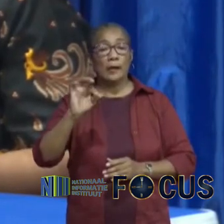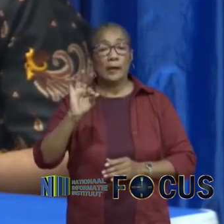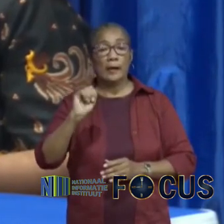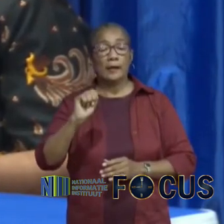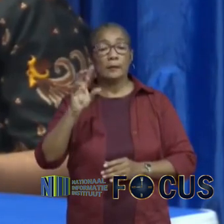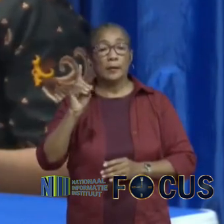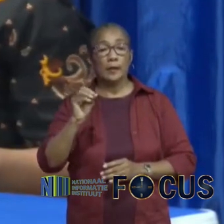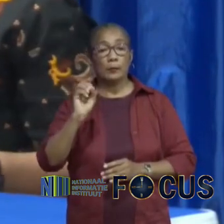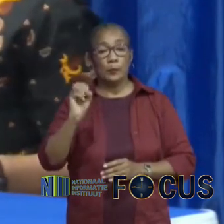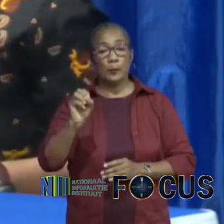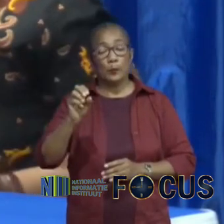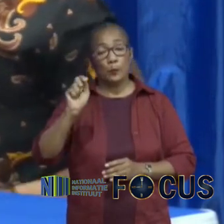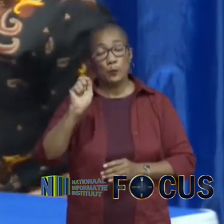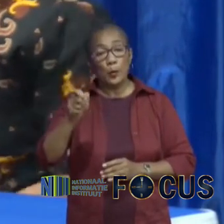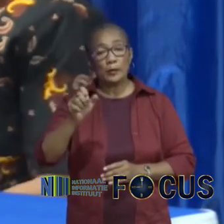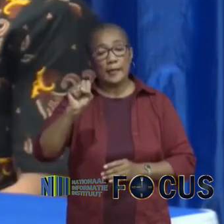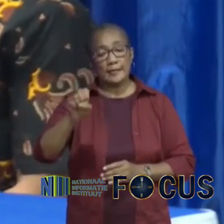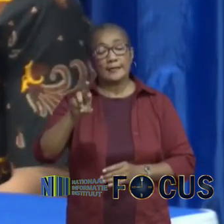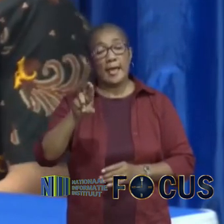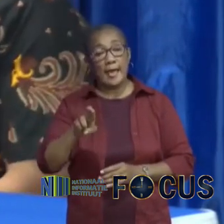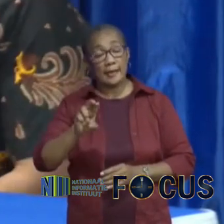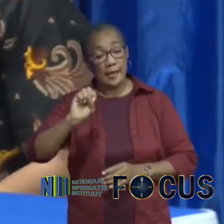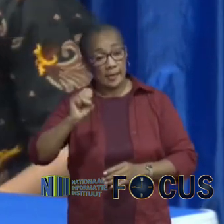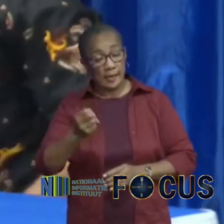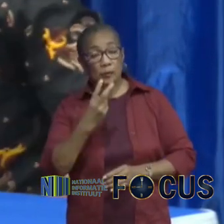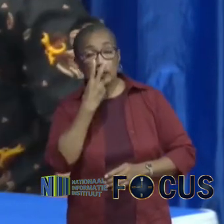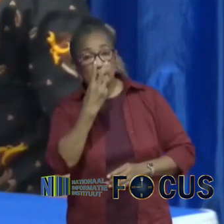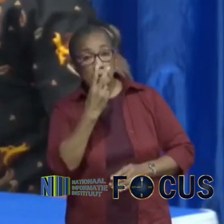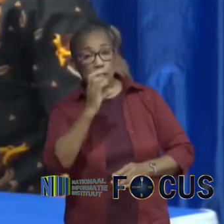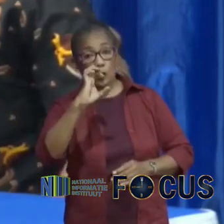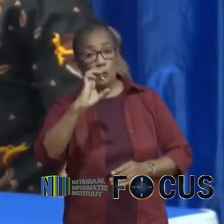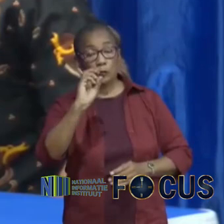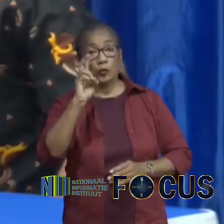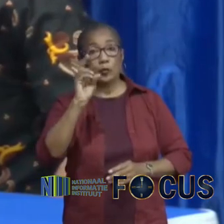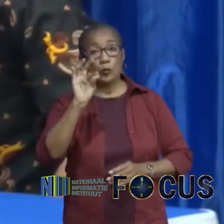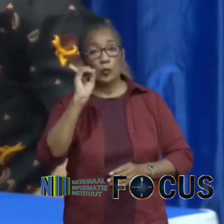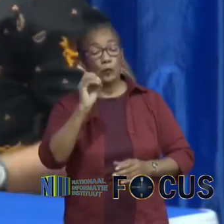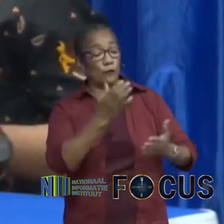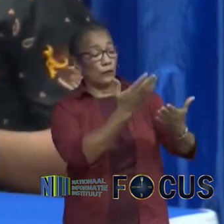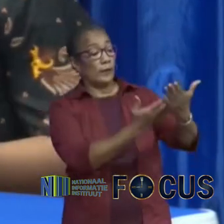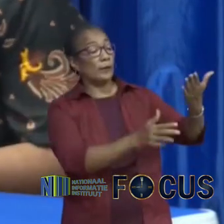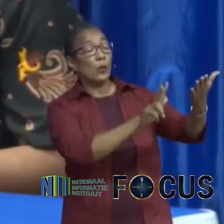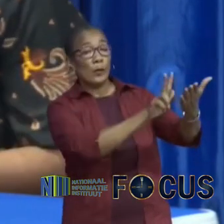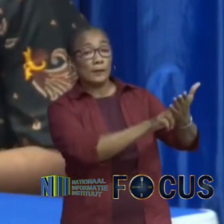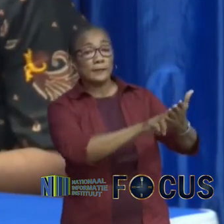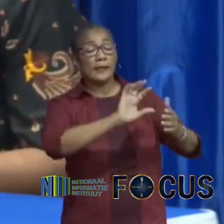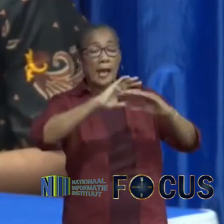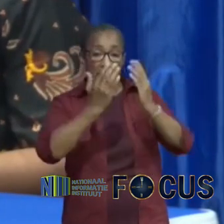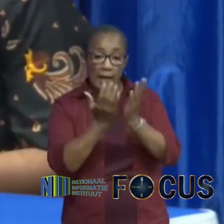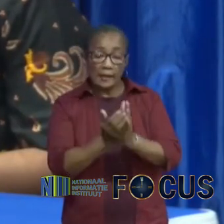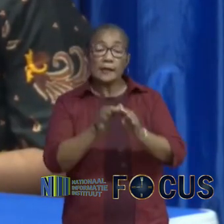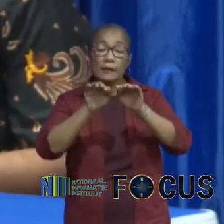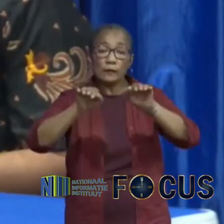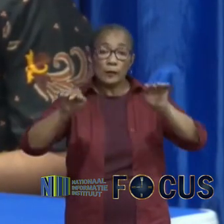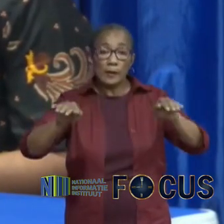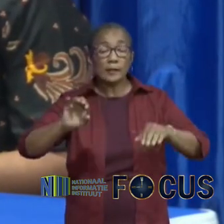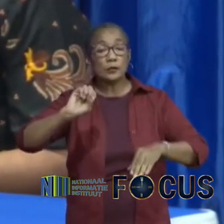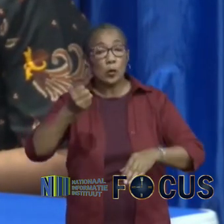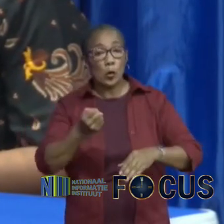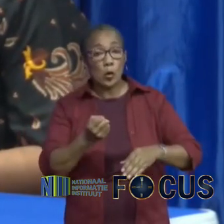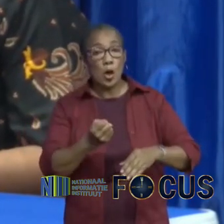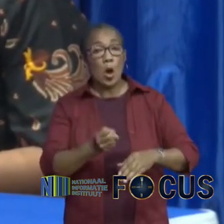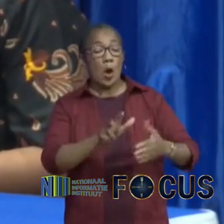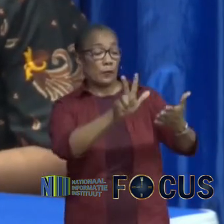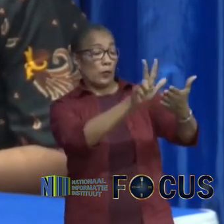covid.arbeid@gov.sr. Dat is ook te vinden op de COVID-website. En al die informatie kan men ook terugvinden op de website van